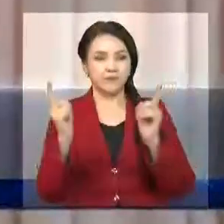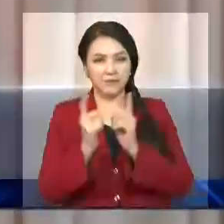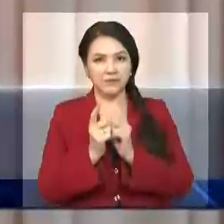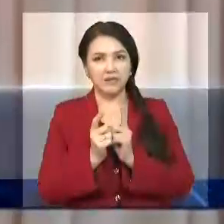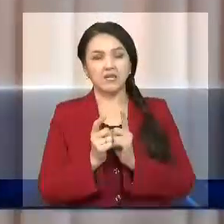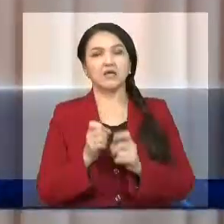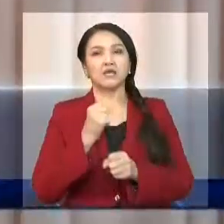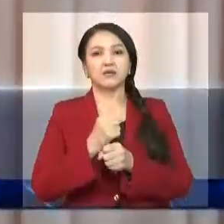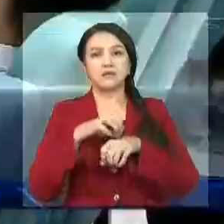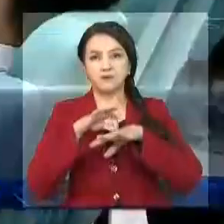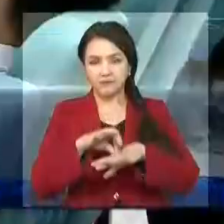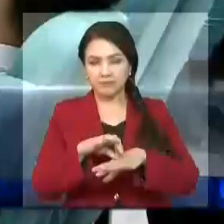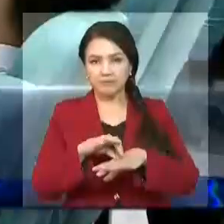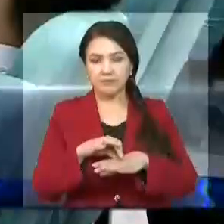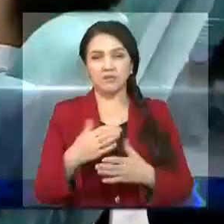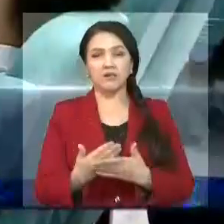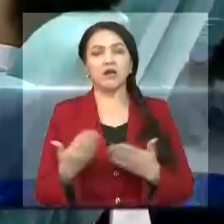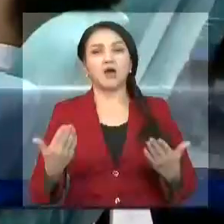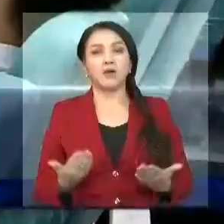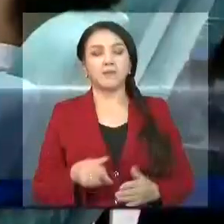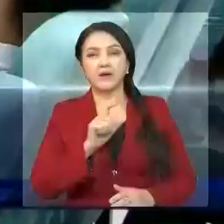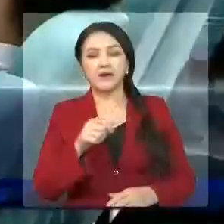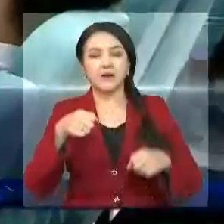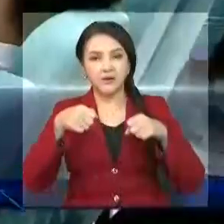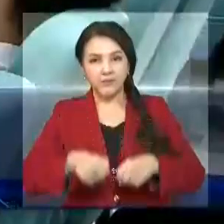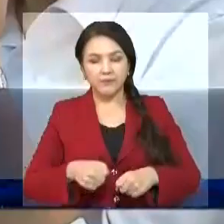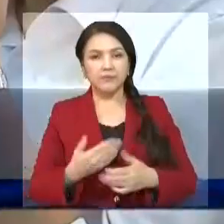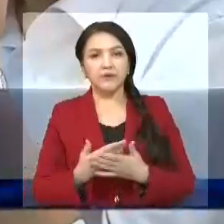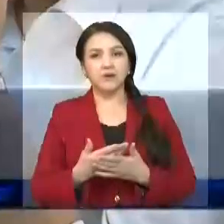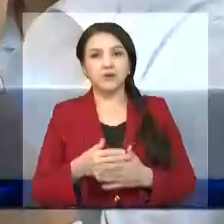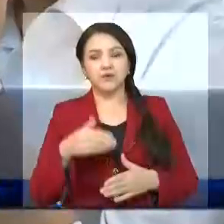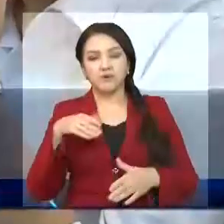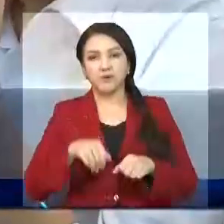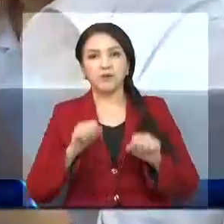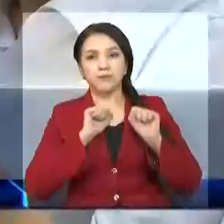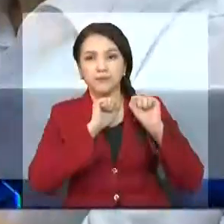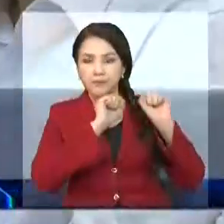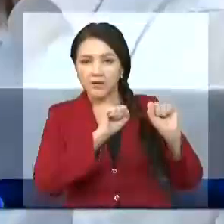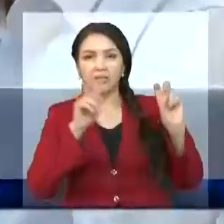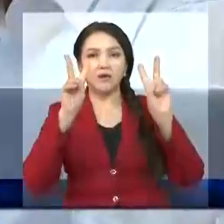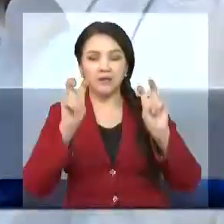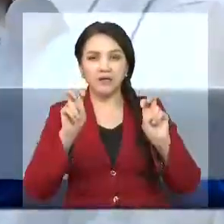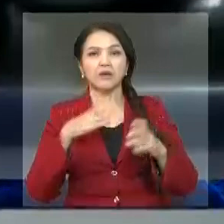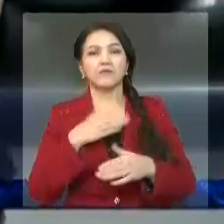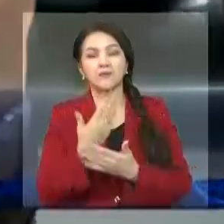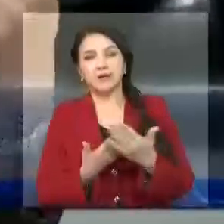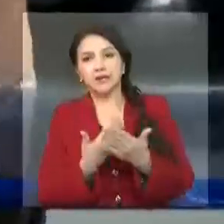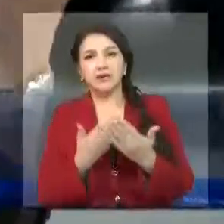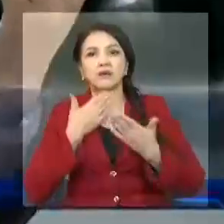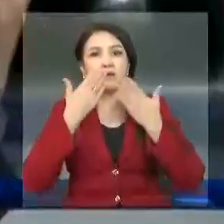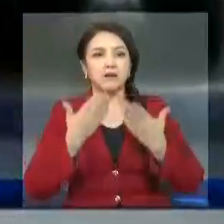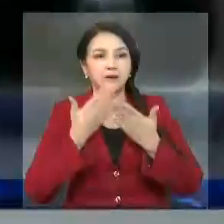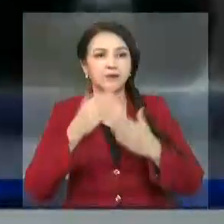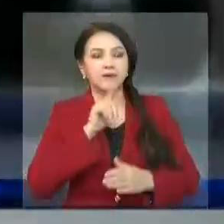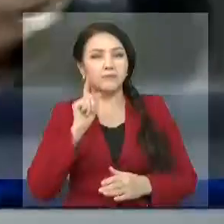ағарту жұмысын жүргізді. Омбудсмен өкілі адам құқықтары ұғымы өз құқығыңды қорға тақырыптарында дәріс оқып, жастармен